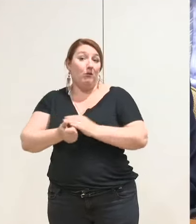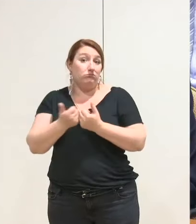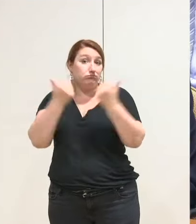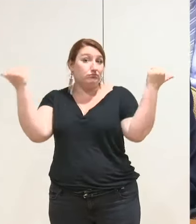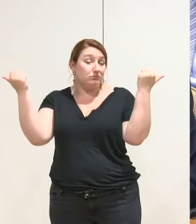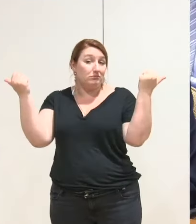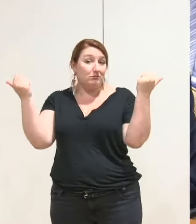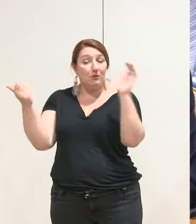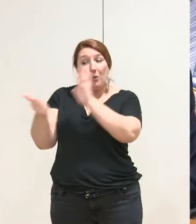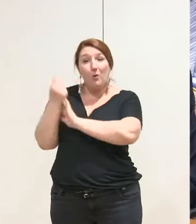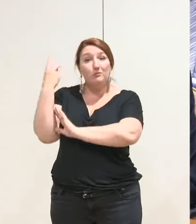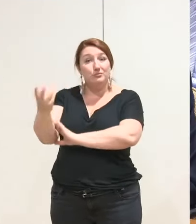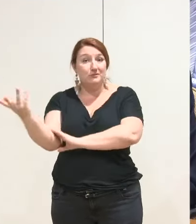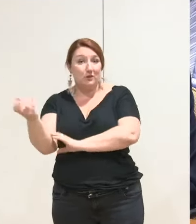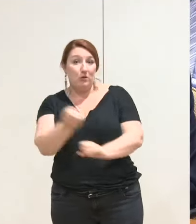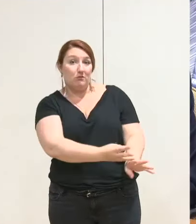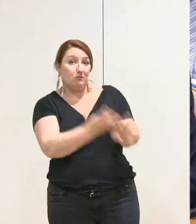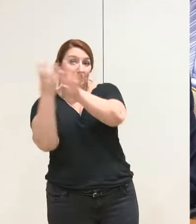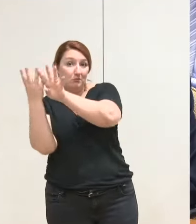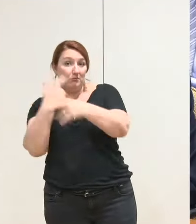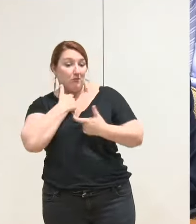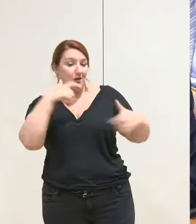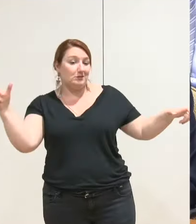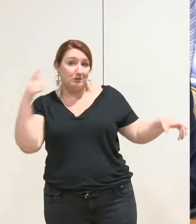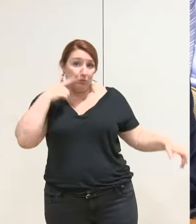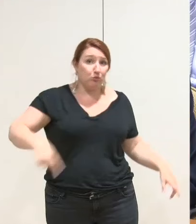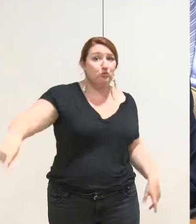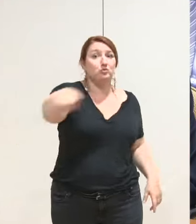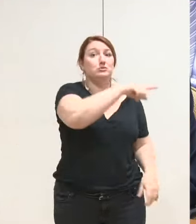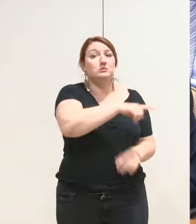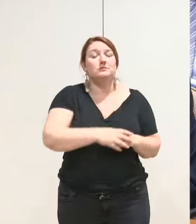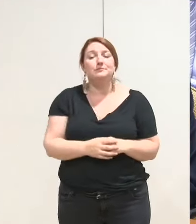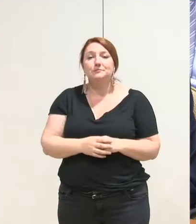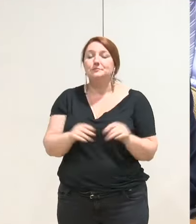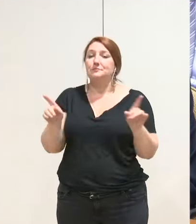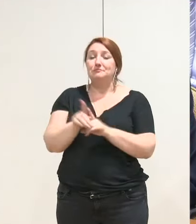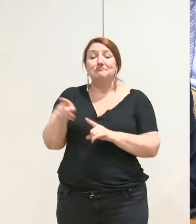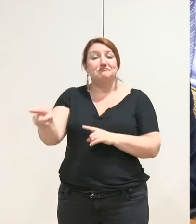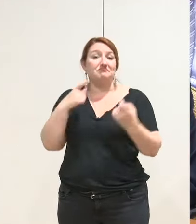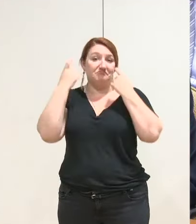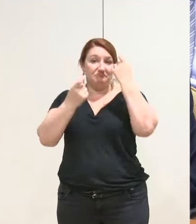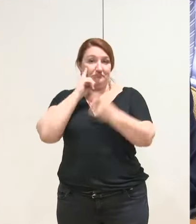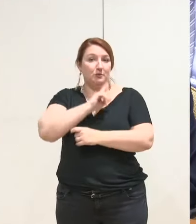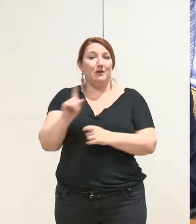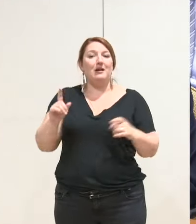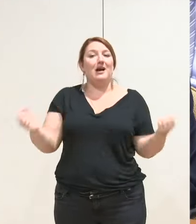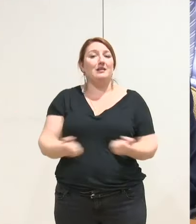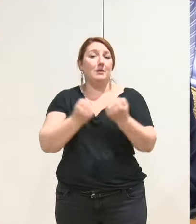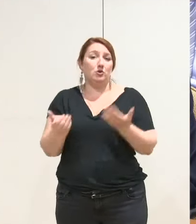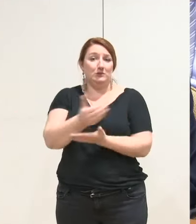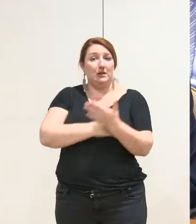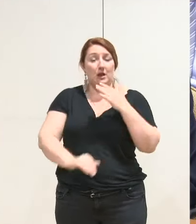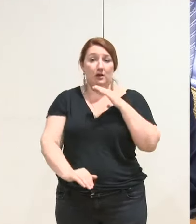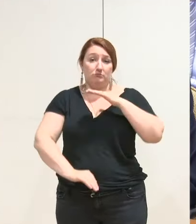est d'offrir à tous les enfants l'accès au service des centres elle envisage aussi de de bloquer les salaires des animateurs en contrat d'engagement